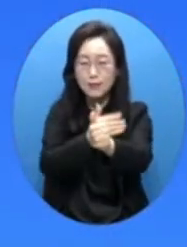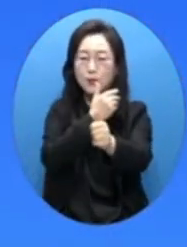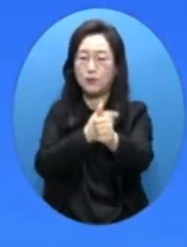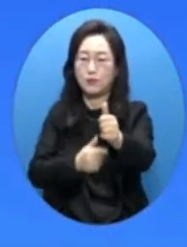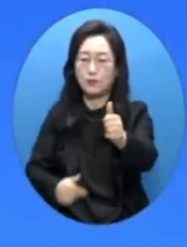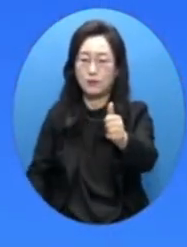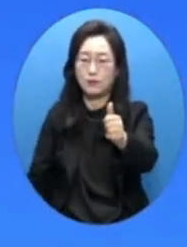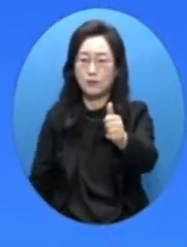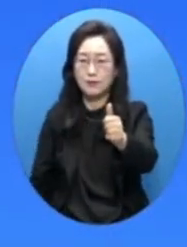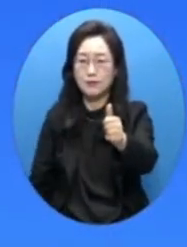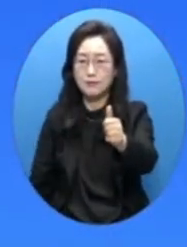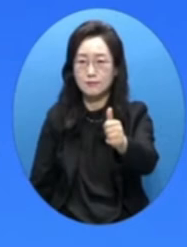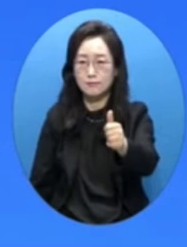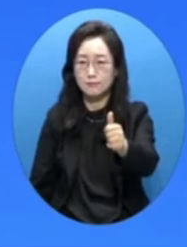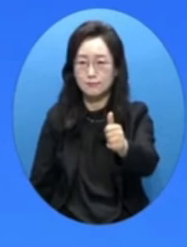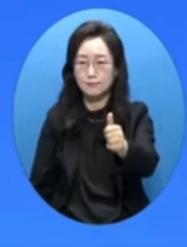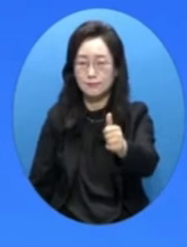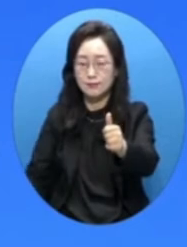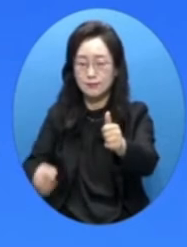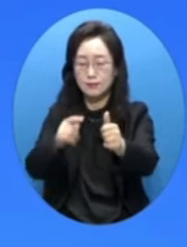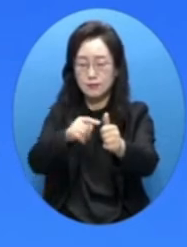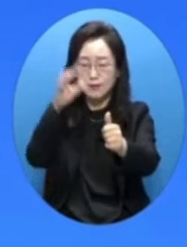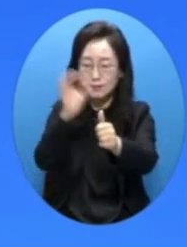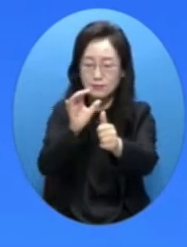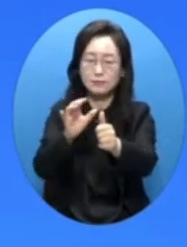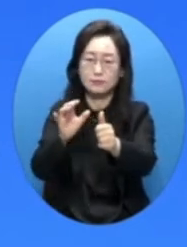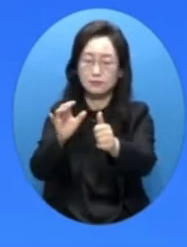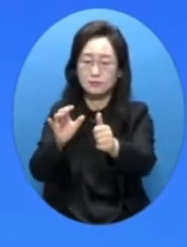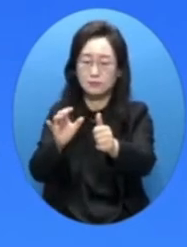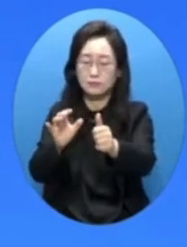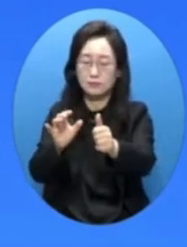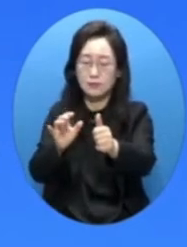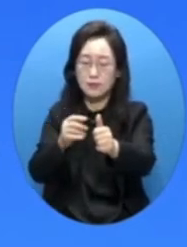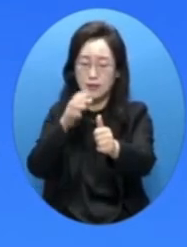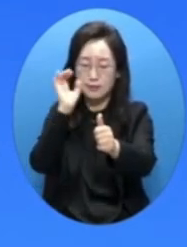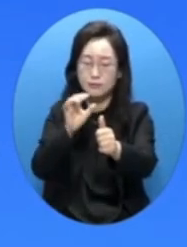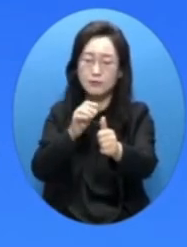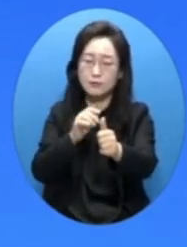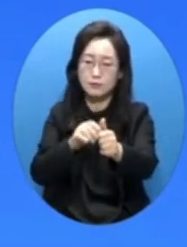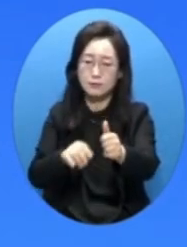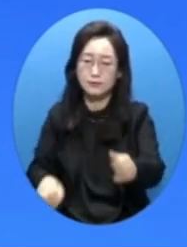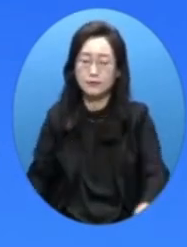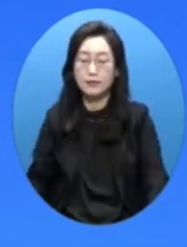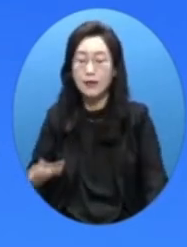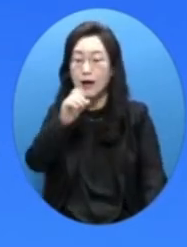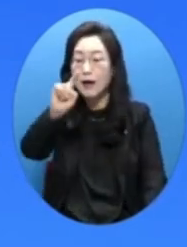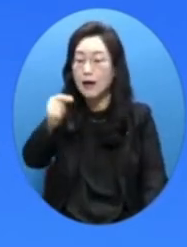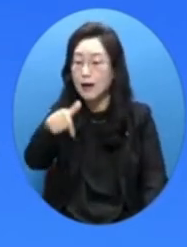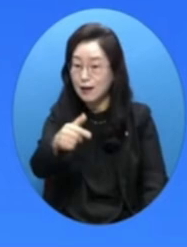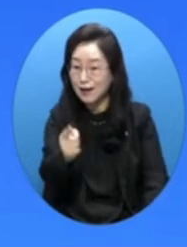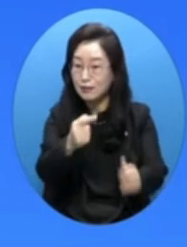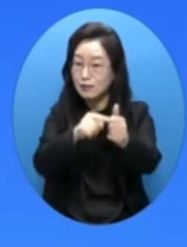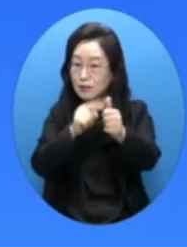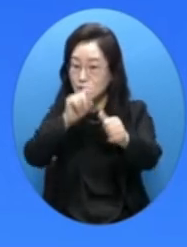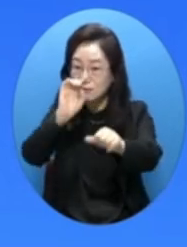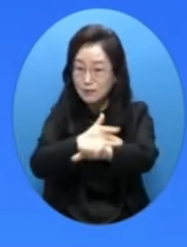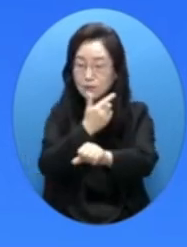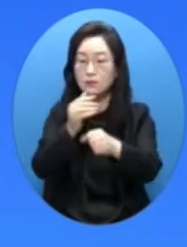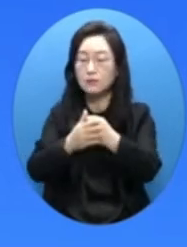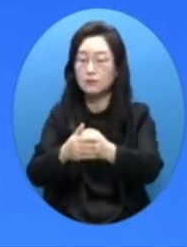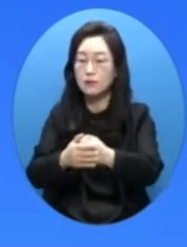것을 여호수아가 꾸짖고 지적했습니다 아가난 사람의 잘못으로 말미암아